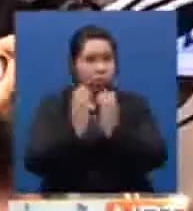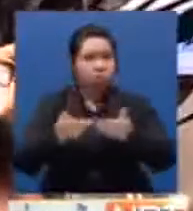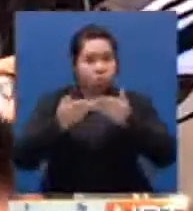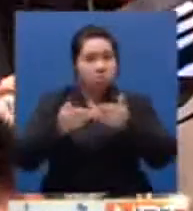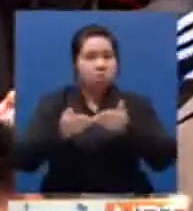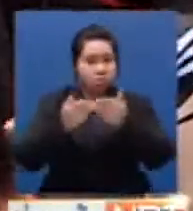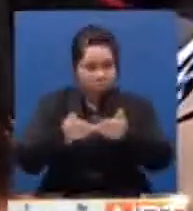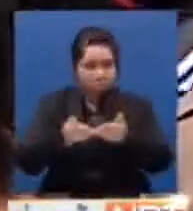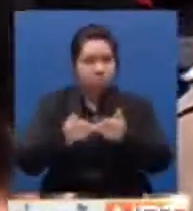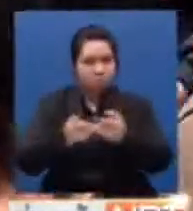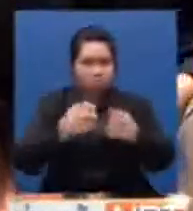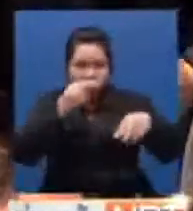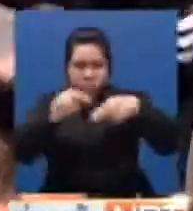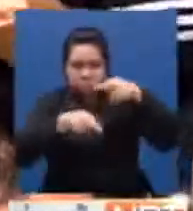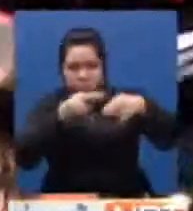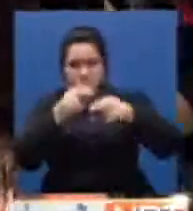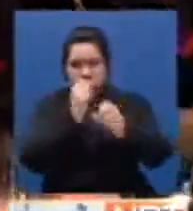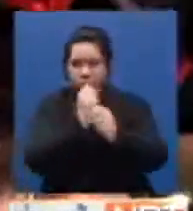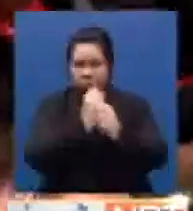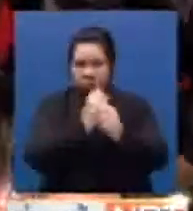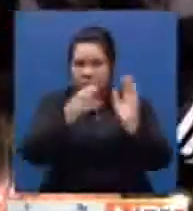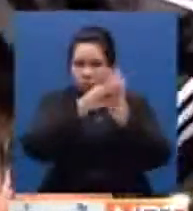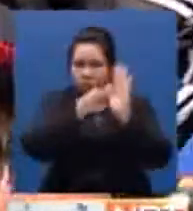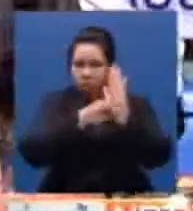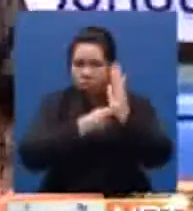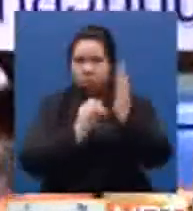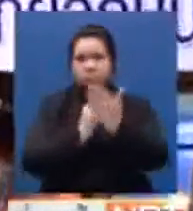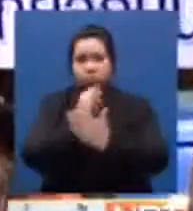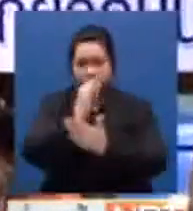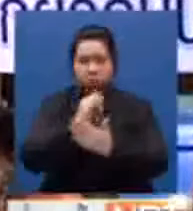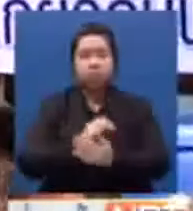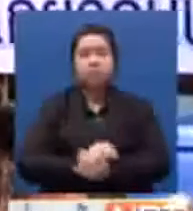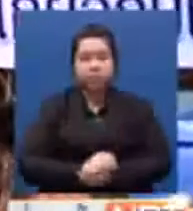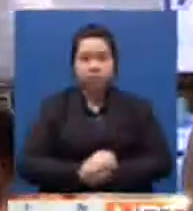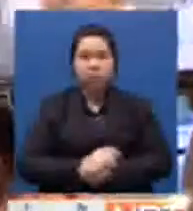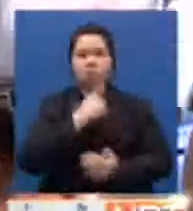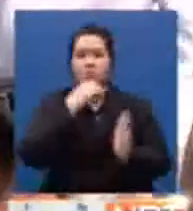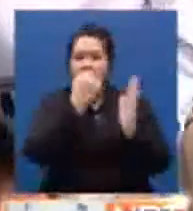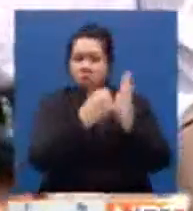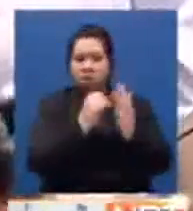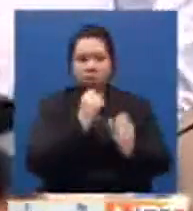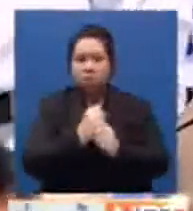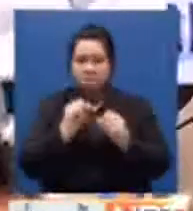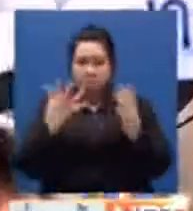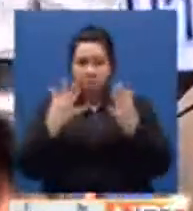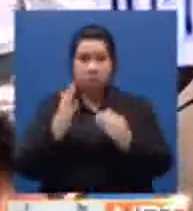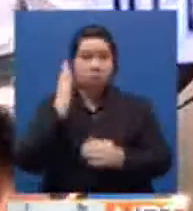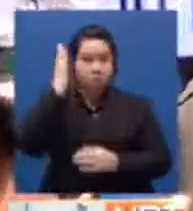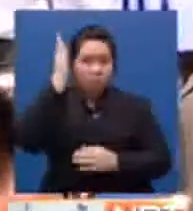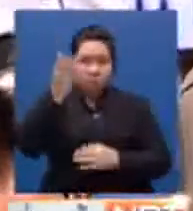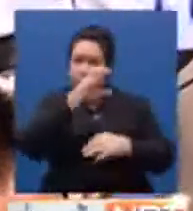การนี่ก็คือทำให้ถูกต้องนะครับอะไรที่มันผิดเราก็ไม่ทำต่อไปนี้จะมีการ